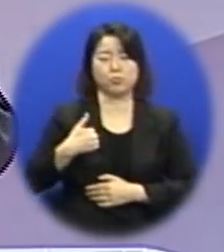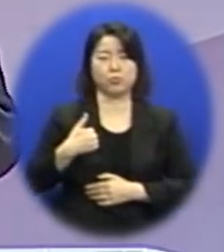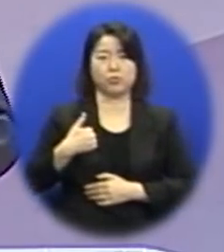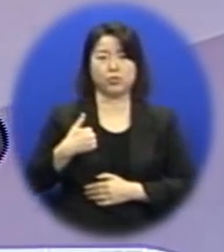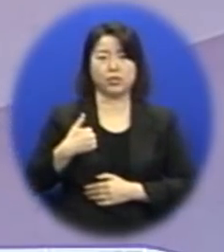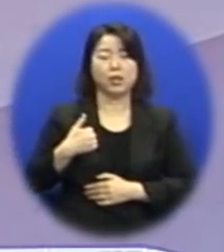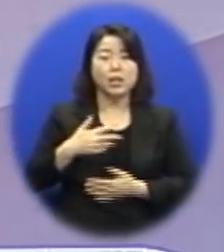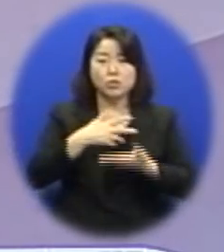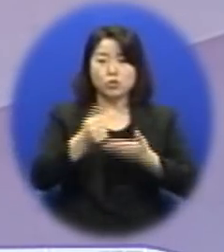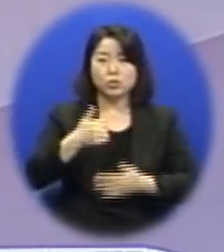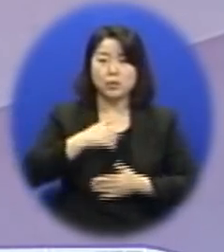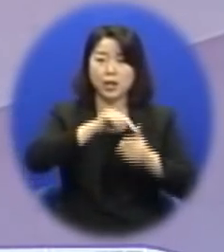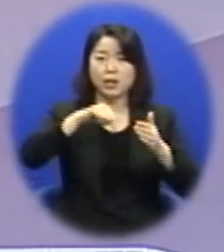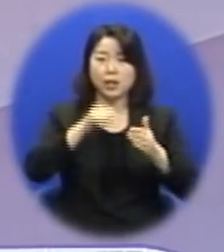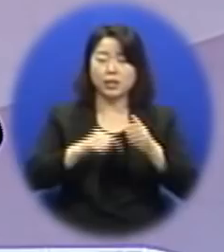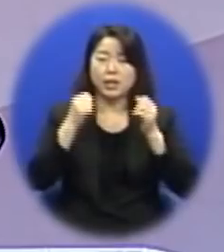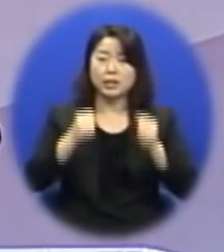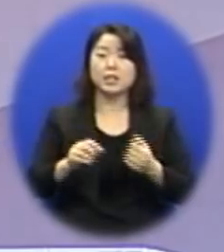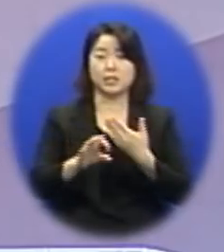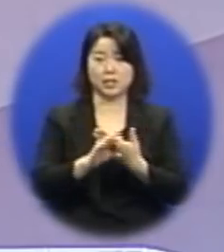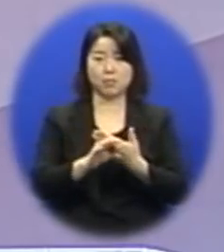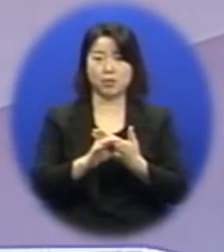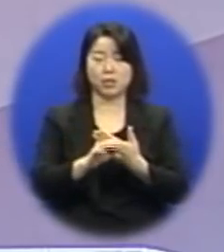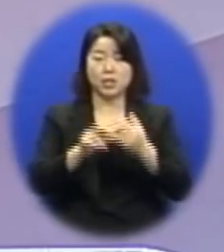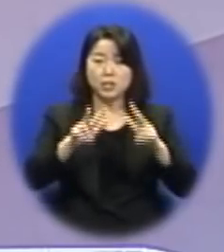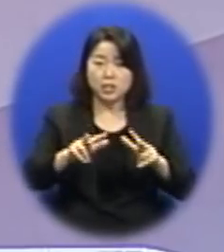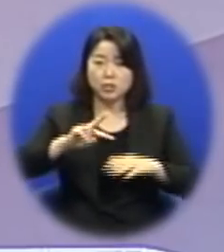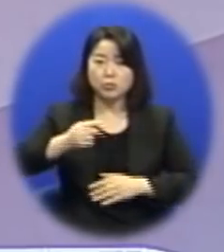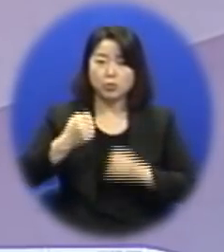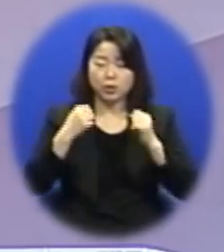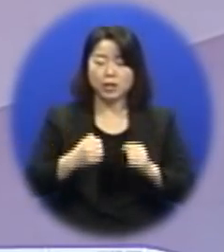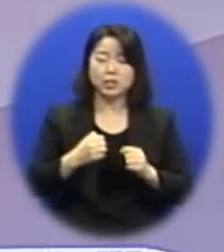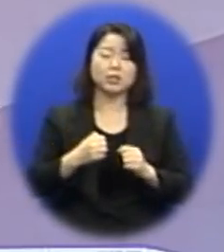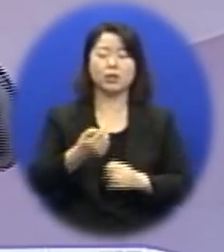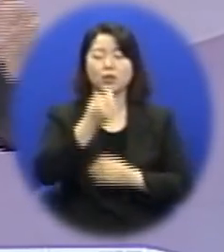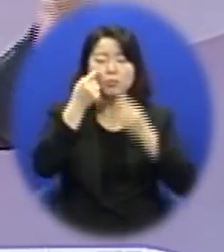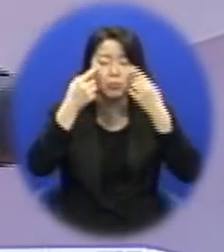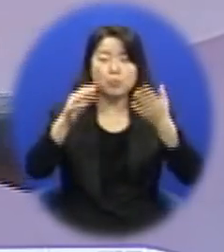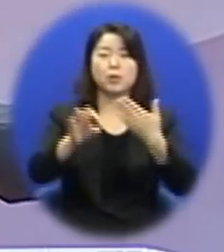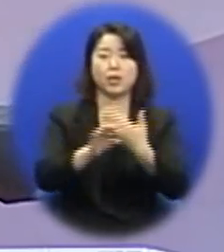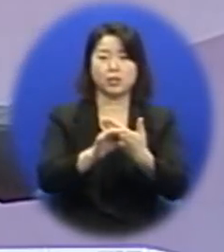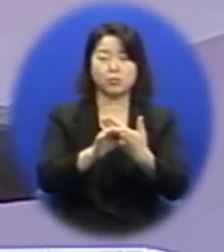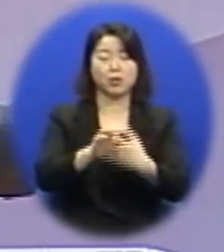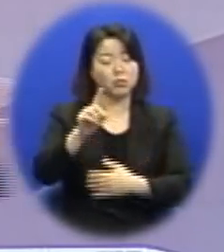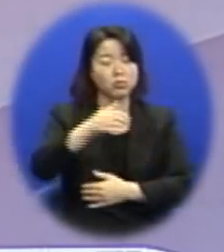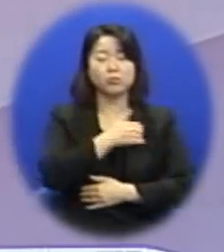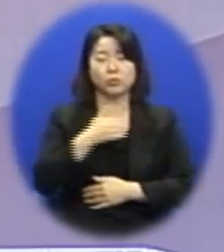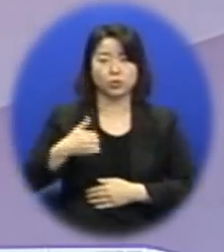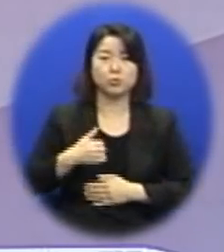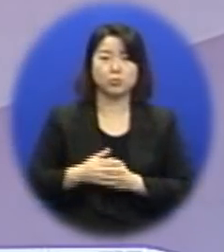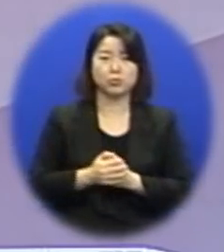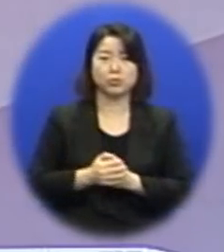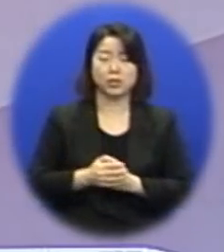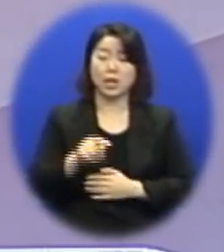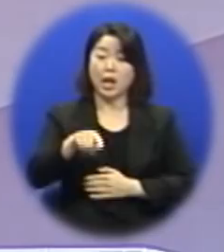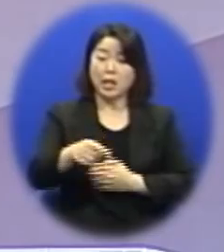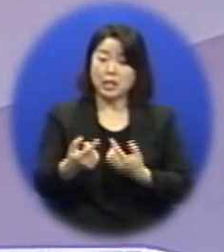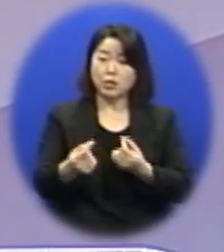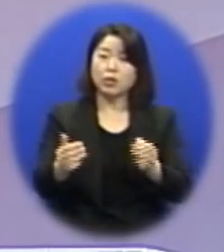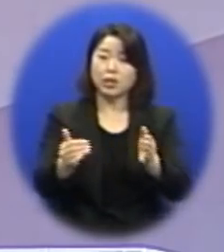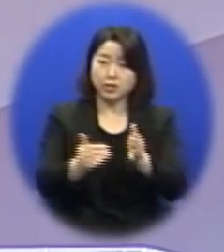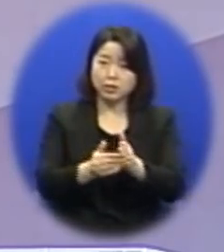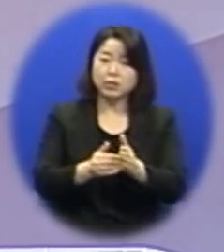주님이 내 안에 계시다면 지금도 내 안에 계신게 분명하다면 아 그러면 충분하지 이렇게 끝난다